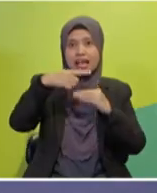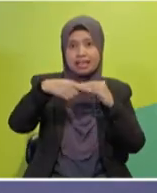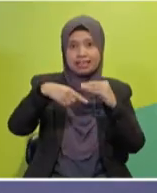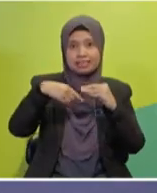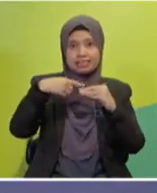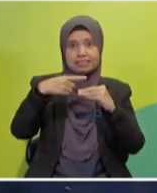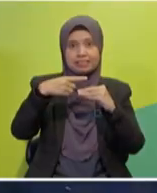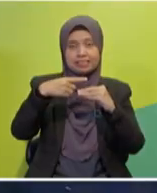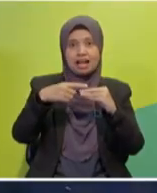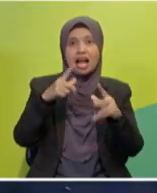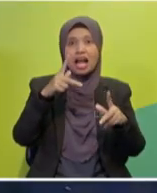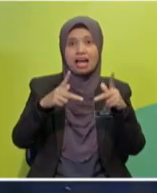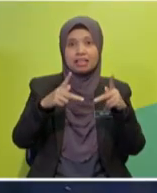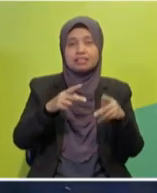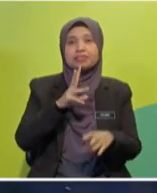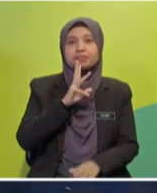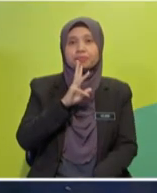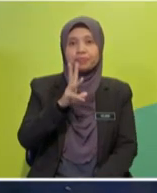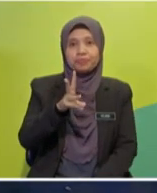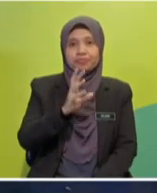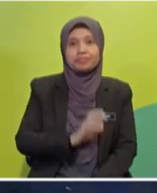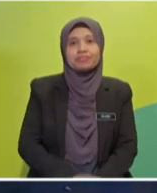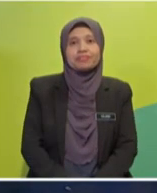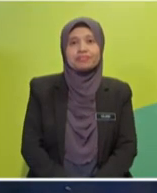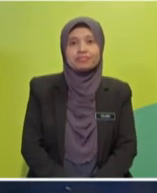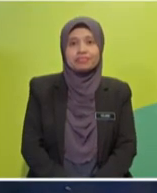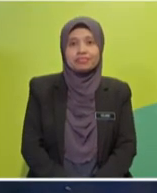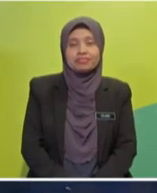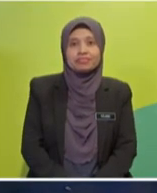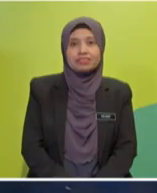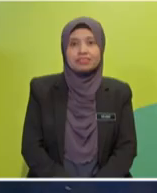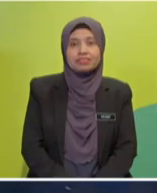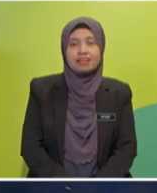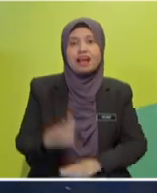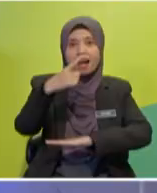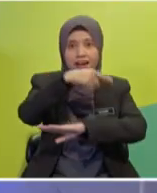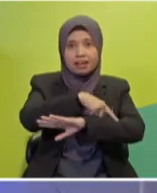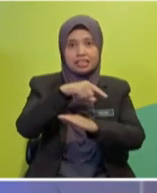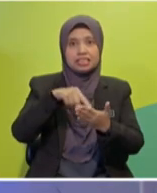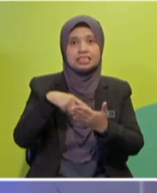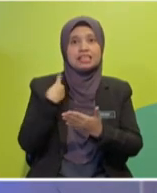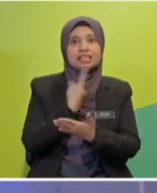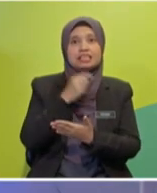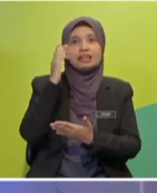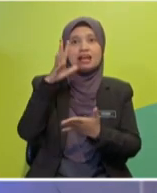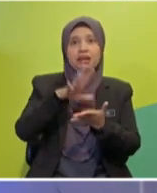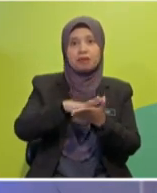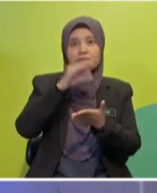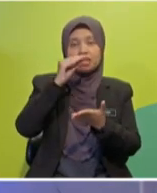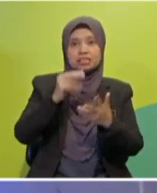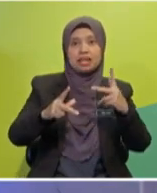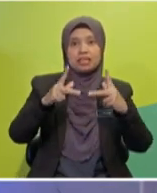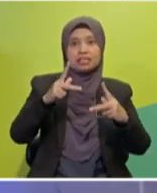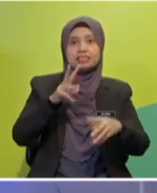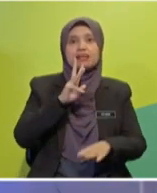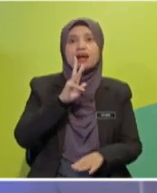apa Cikgu Ayu? Kenderaan air. Kenderaan air. Ya, betul. Okey, hari ini kita akan belajar mengenai kenderaan